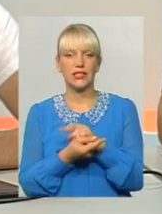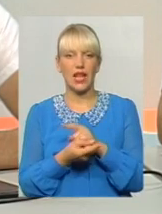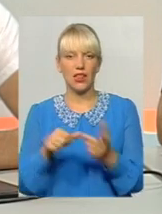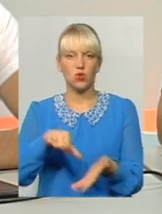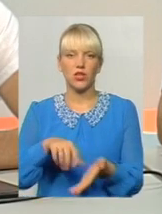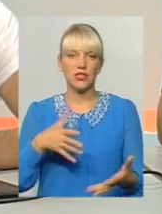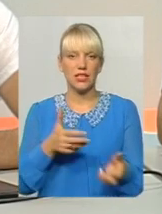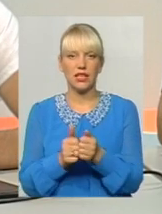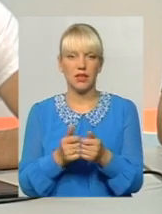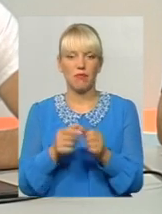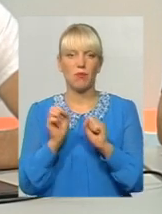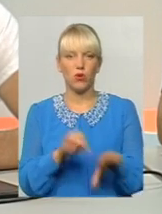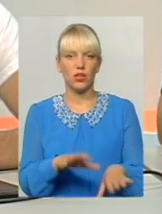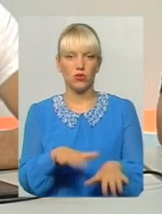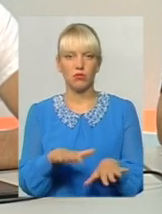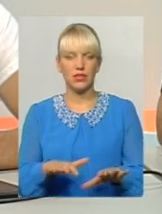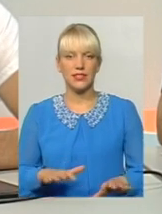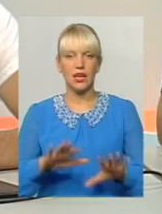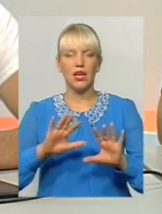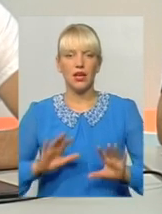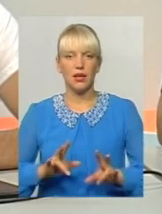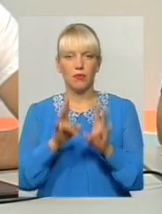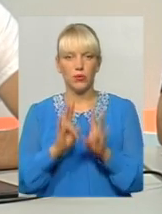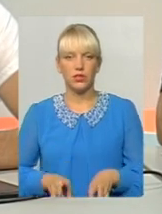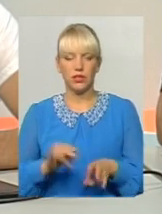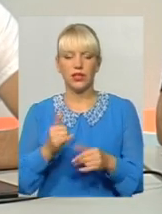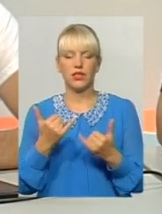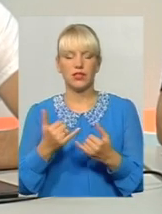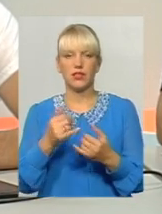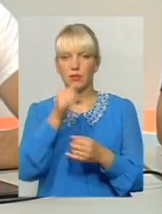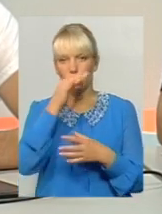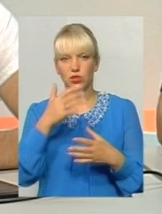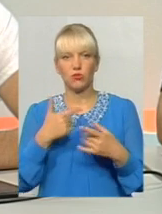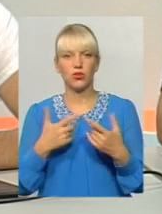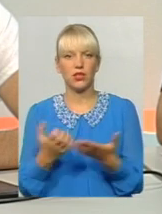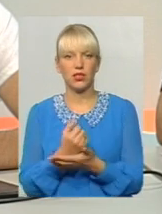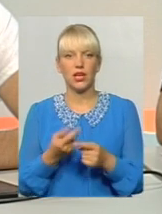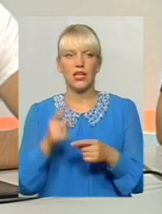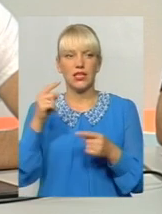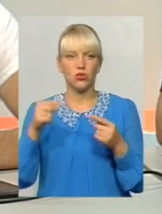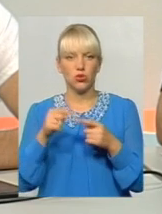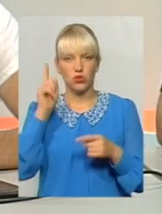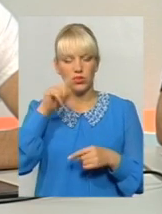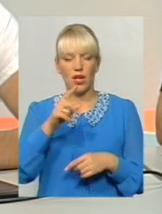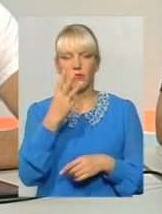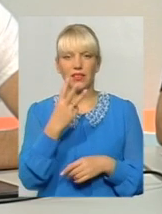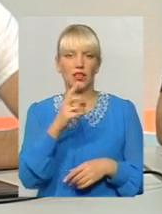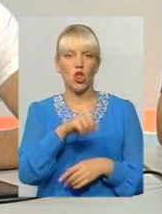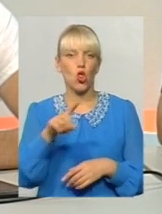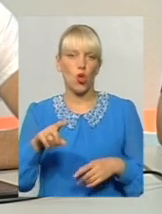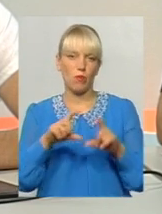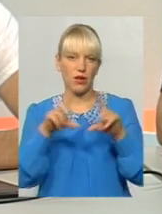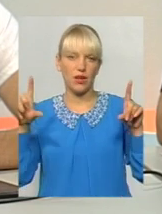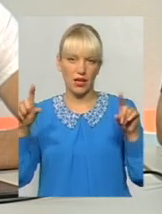учасниками ДТП, покинули місце події, і їх на даний момент не встановлено. З них точно ми знаємо номера по 3 автомобілям, а інші номерні знаки